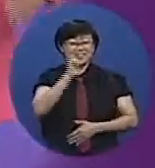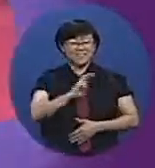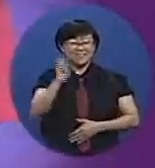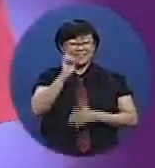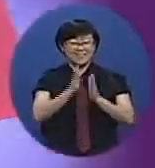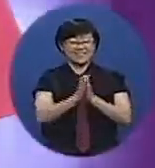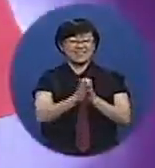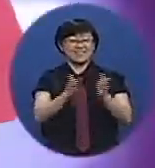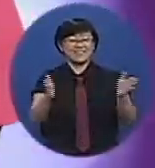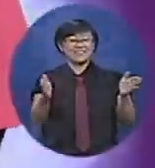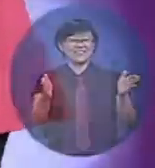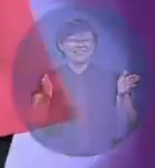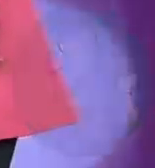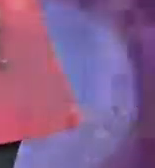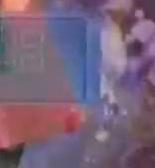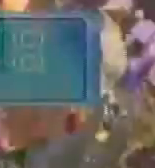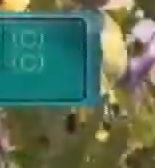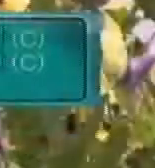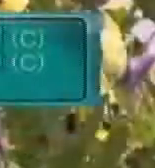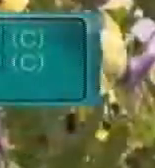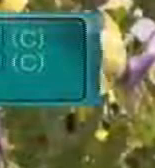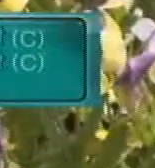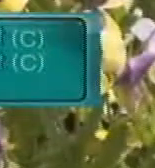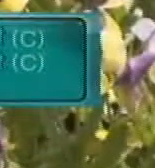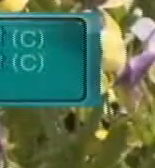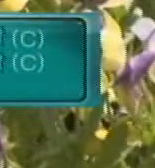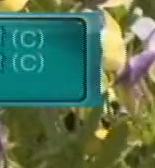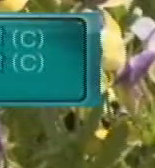음악 주세요.